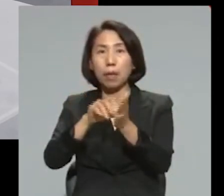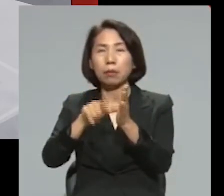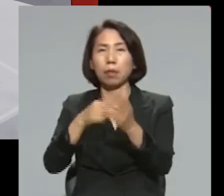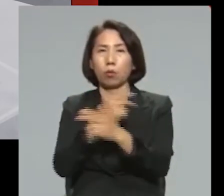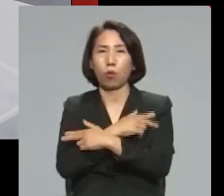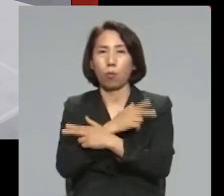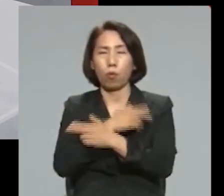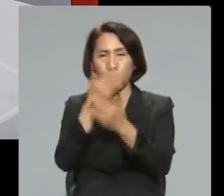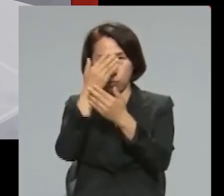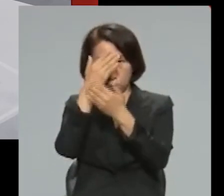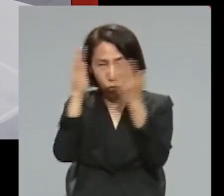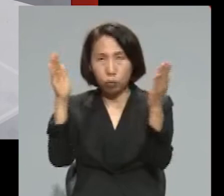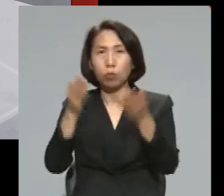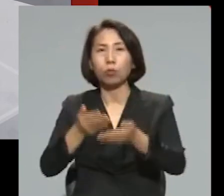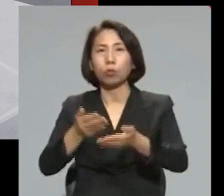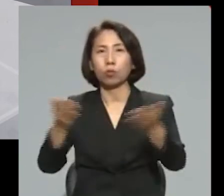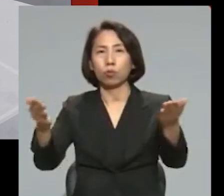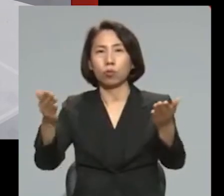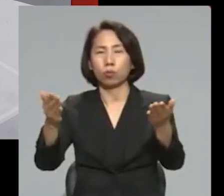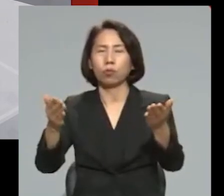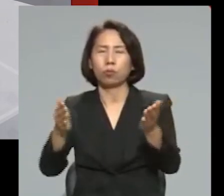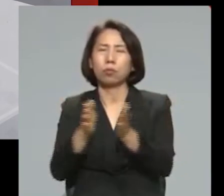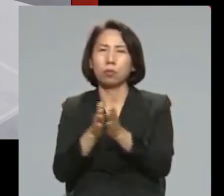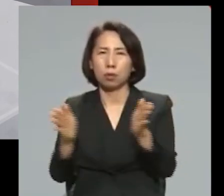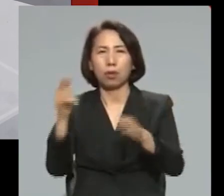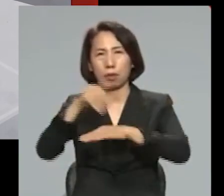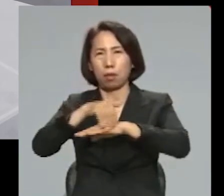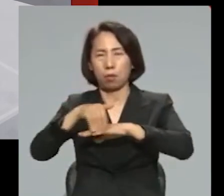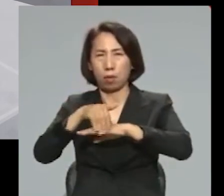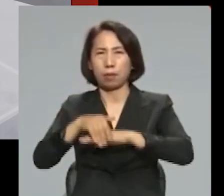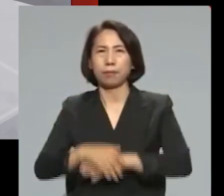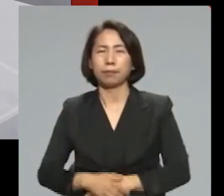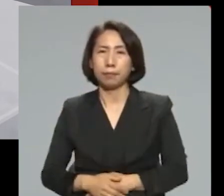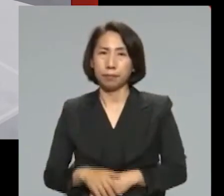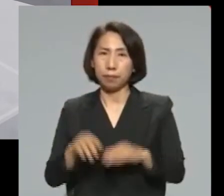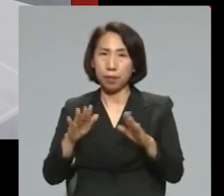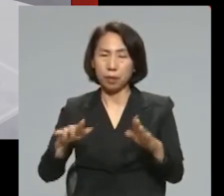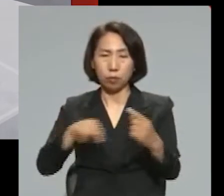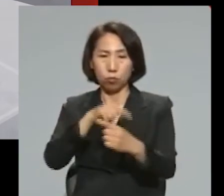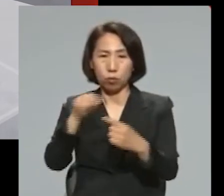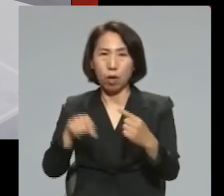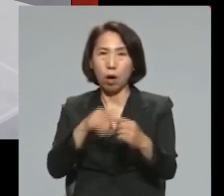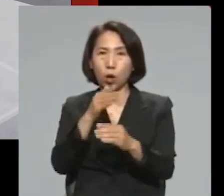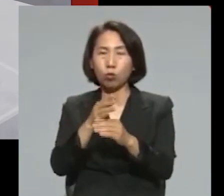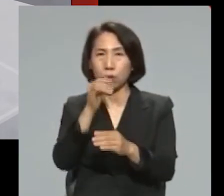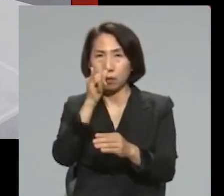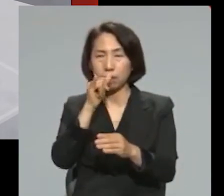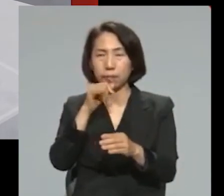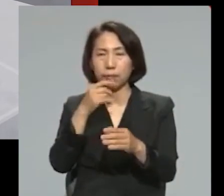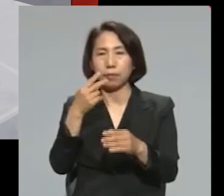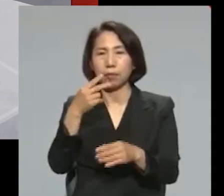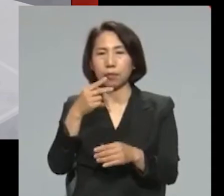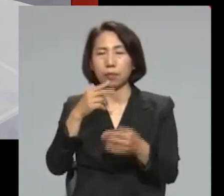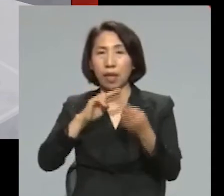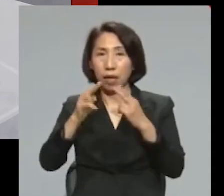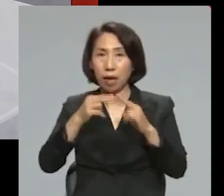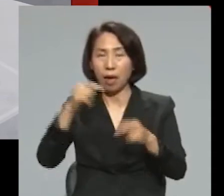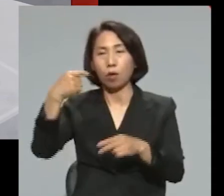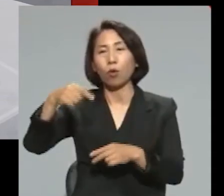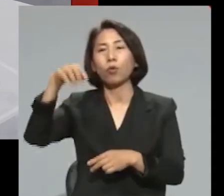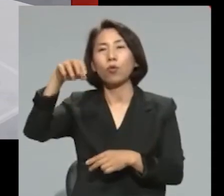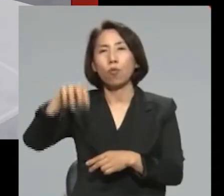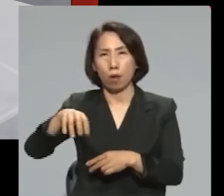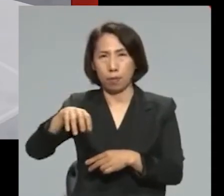지급하는 제도를 도입하겠습니다. 현재 운영 중인 대가야 교육원 운영도